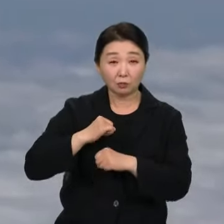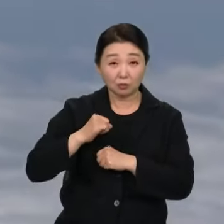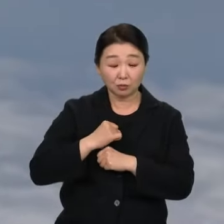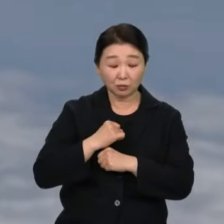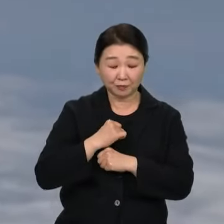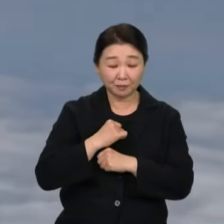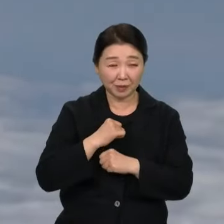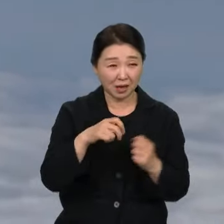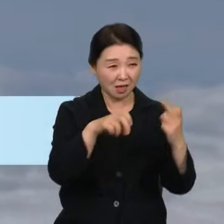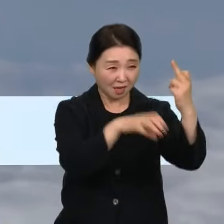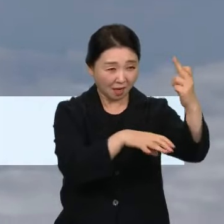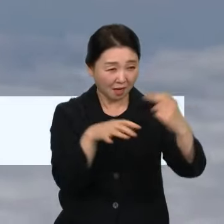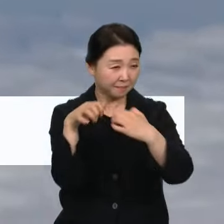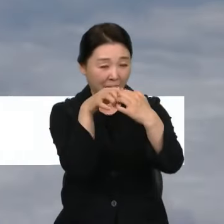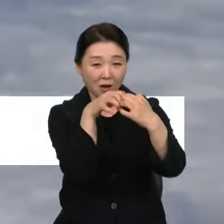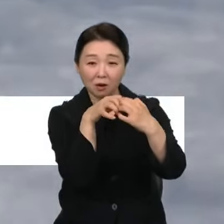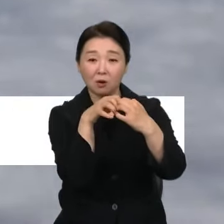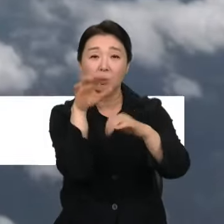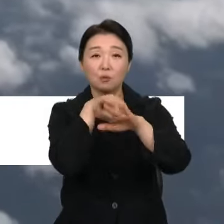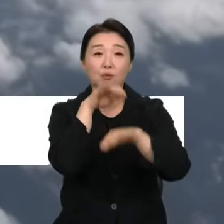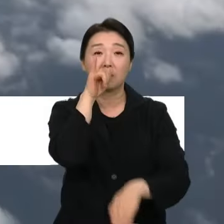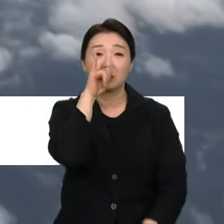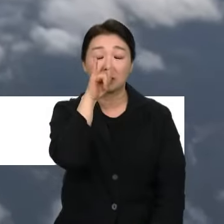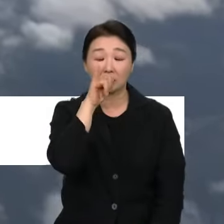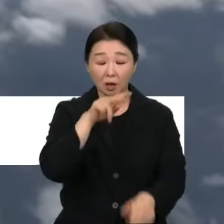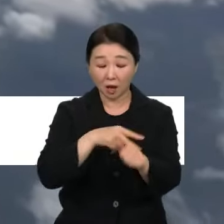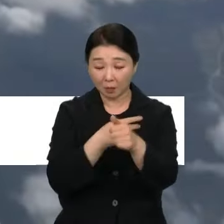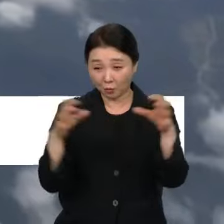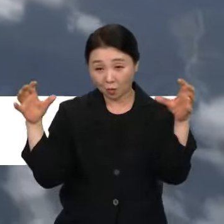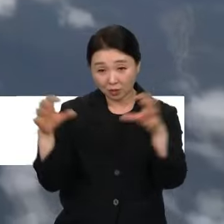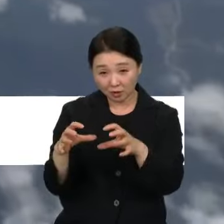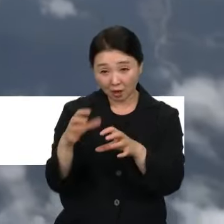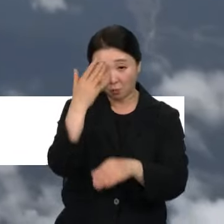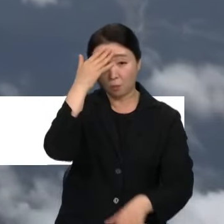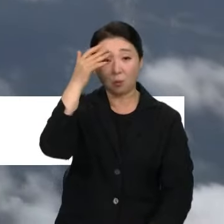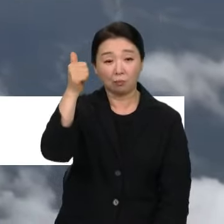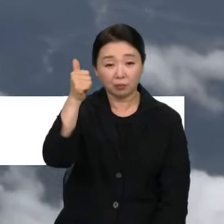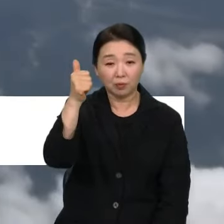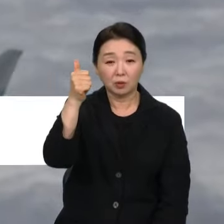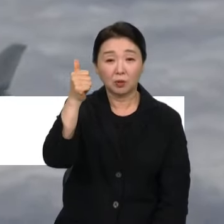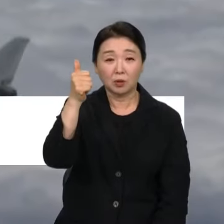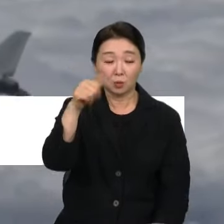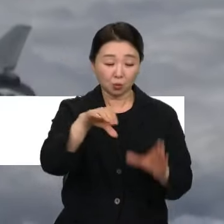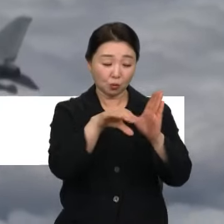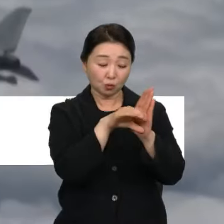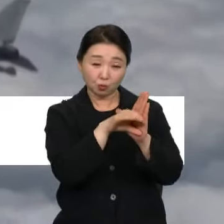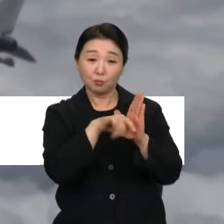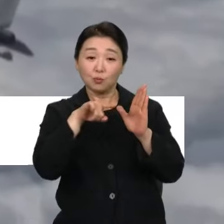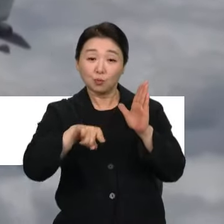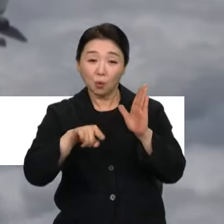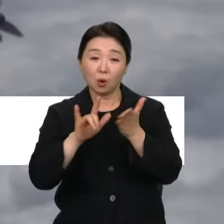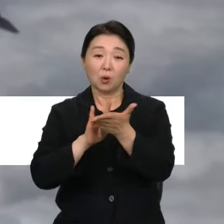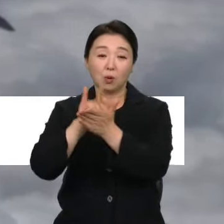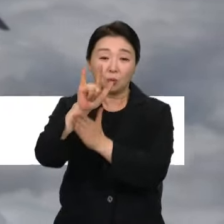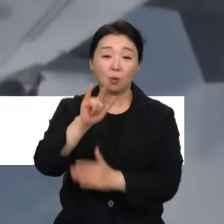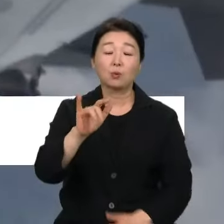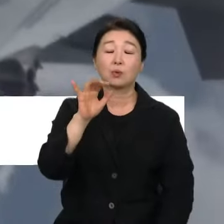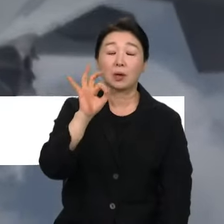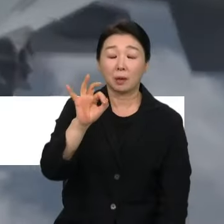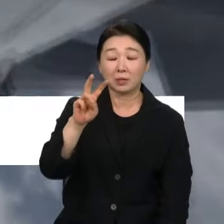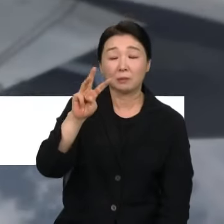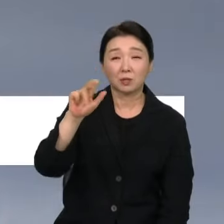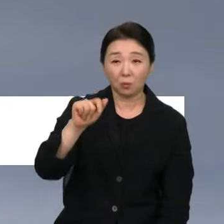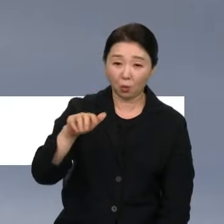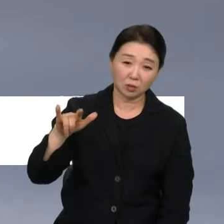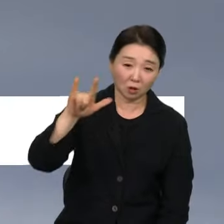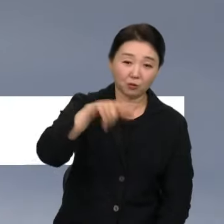훈련에 나섰습니다. 합동참모본부는 오늘 오후 전방 중부 지역에서 공군 F-35A 등 전투기 20여 대를